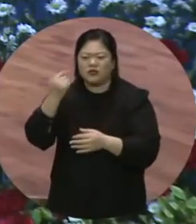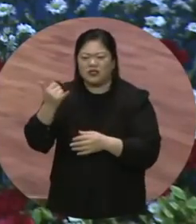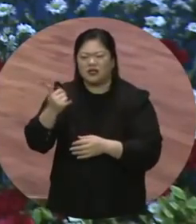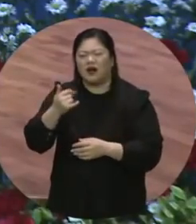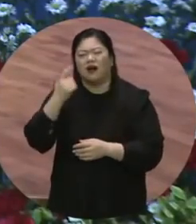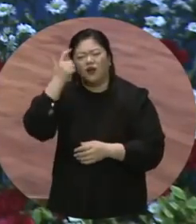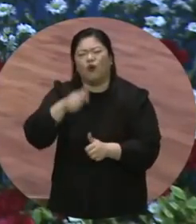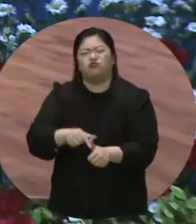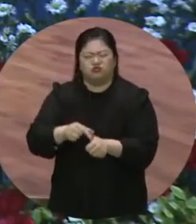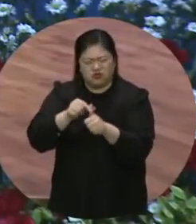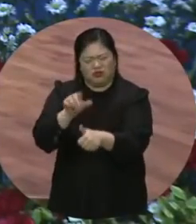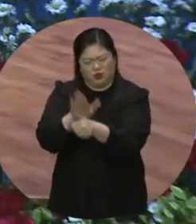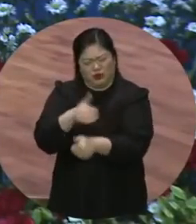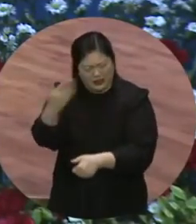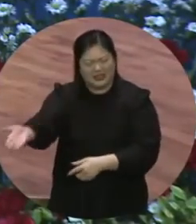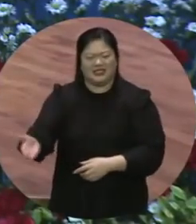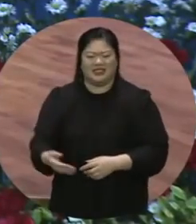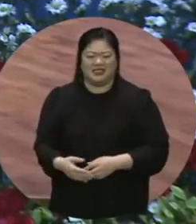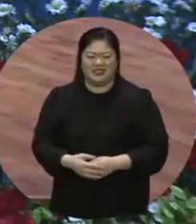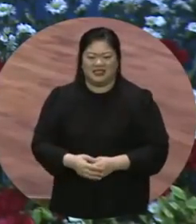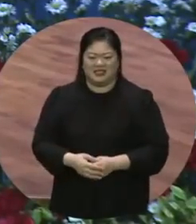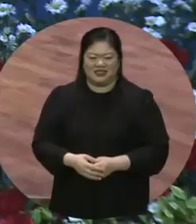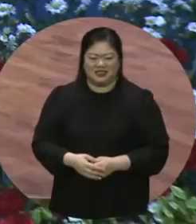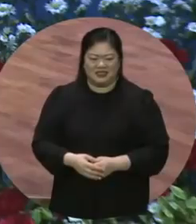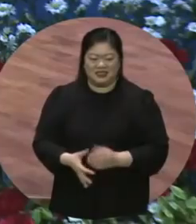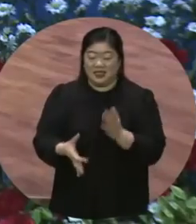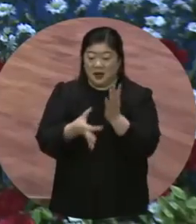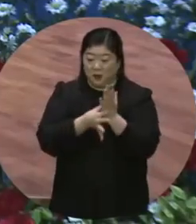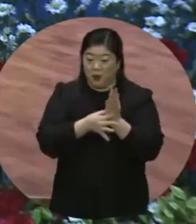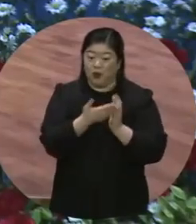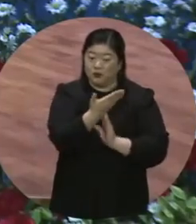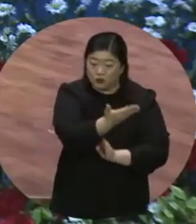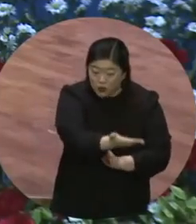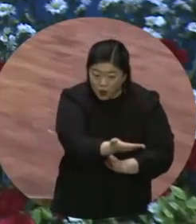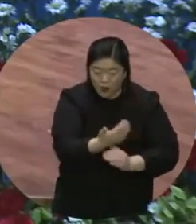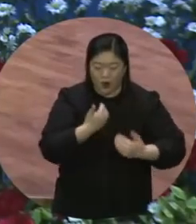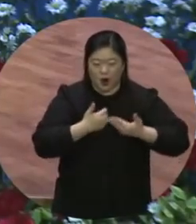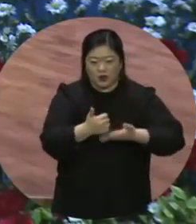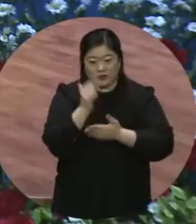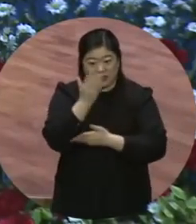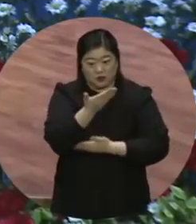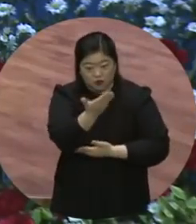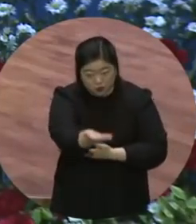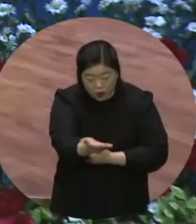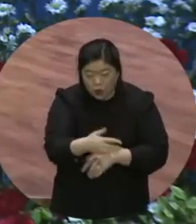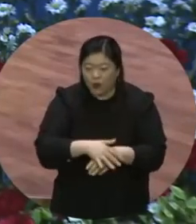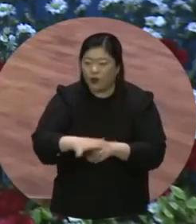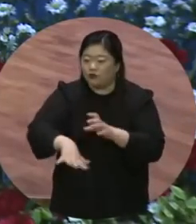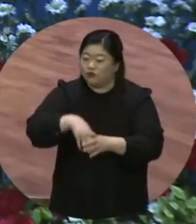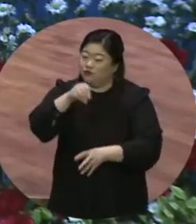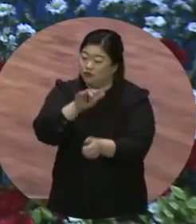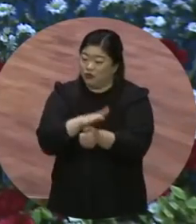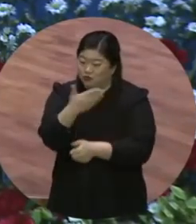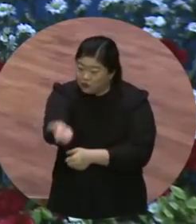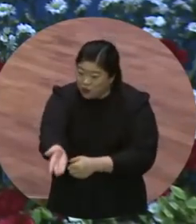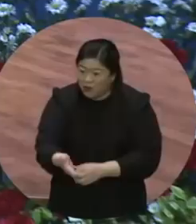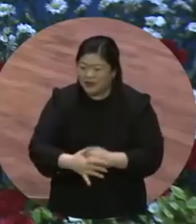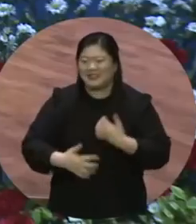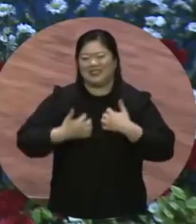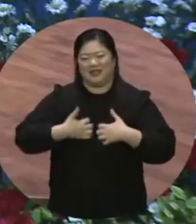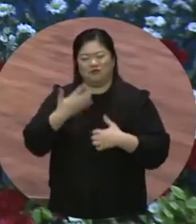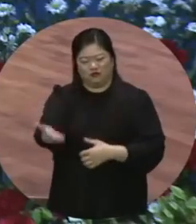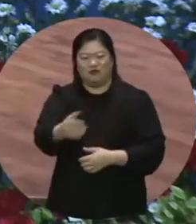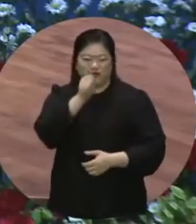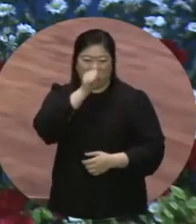이 효잔치에 참여해서 선물도 받아가도록 영접 메시지 듣고 영육관 치유되도록 그런 교회 될 수 있기를